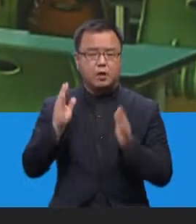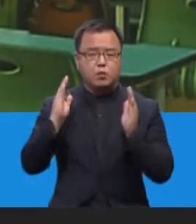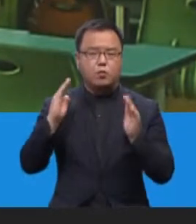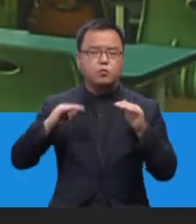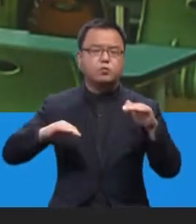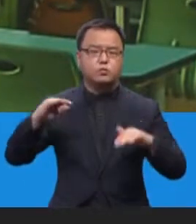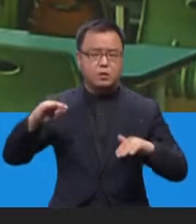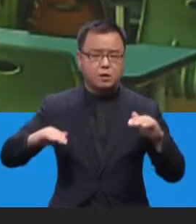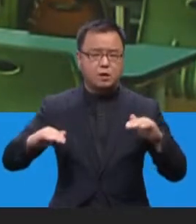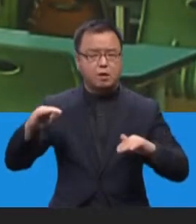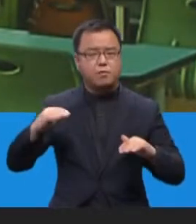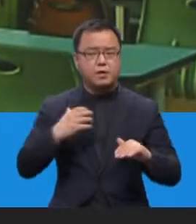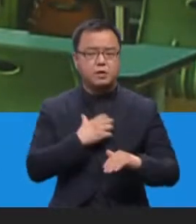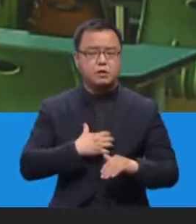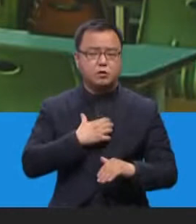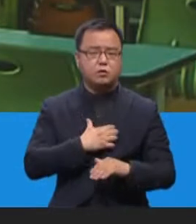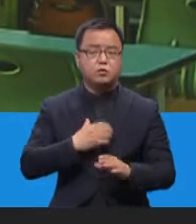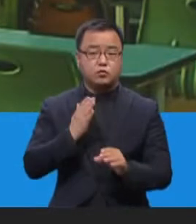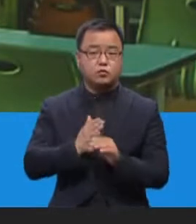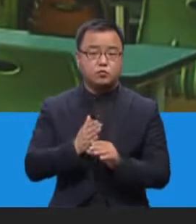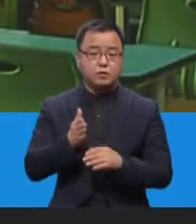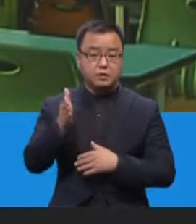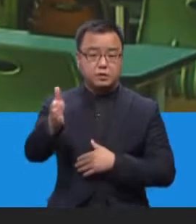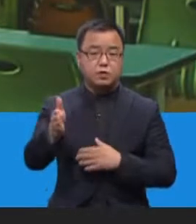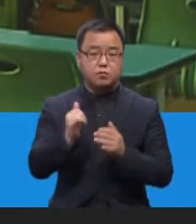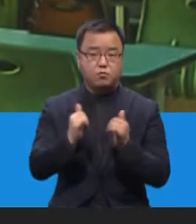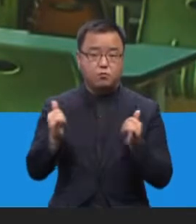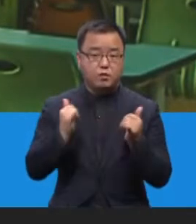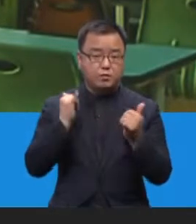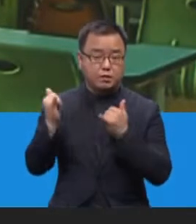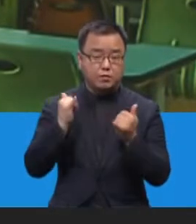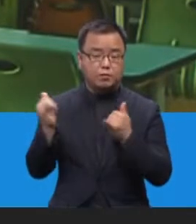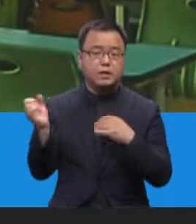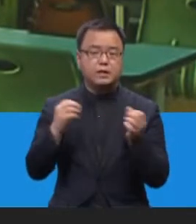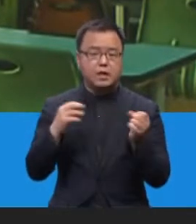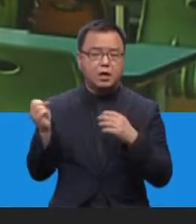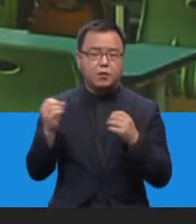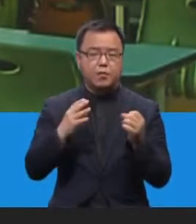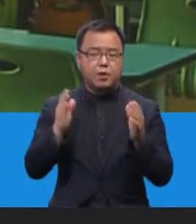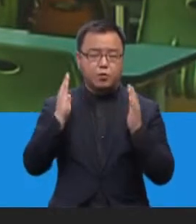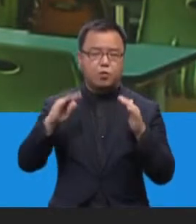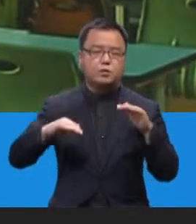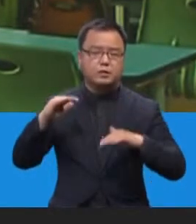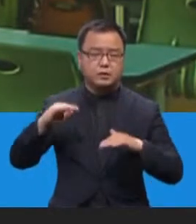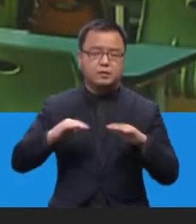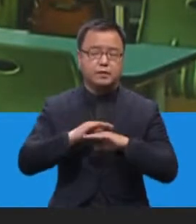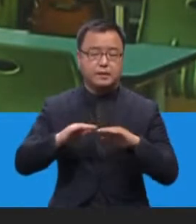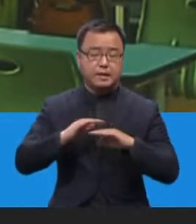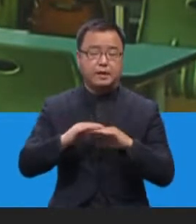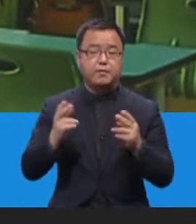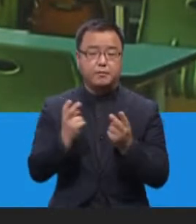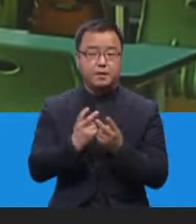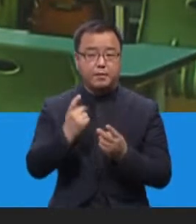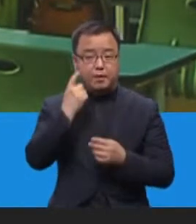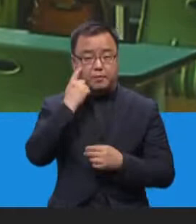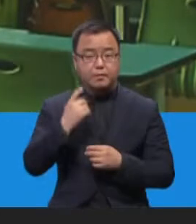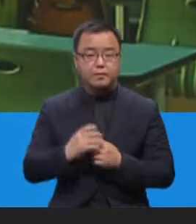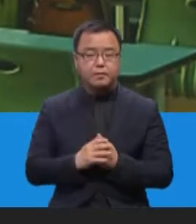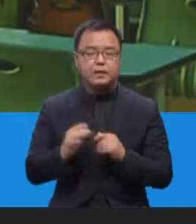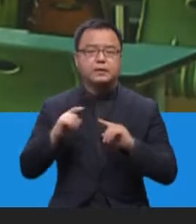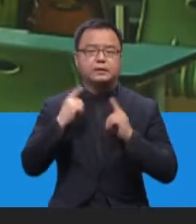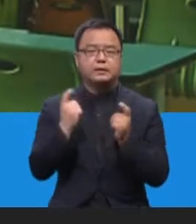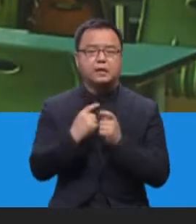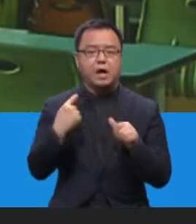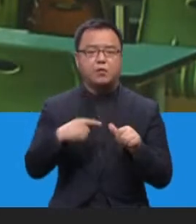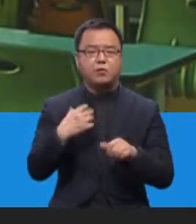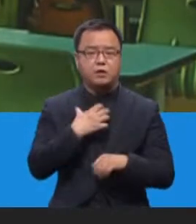고민이 깊어지고 있습니다. 전문가 전화 연결을 통해서 벌어지는 학습 격차에 대한 해법을 찾아보겠습니다. 사교육 걱정